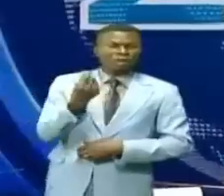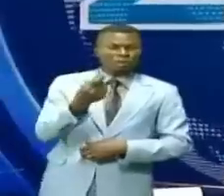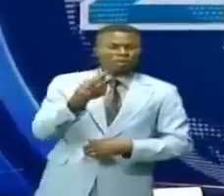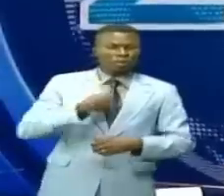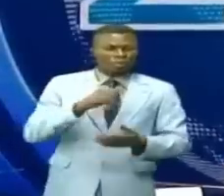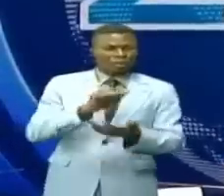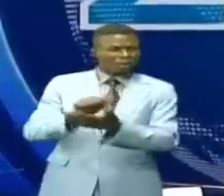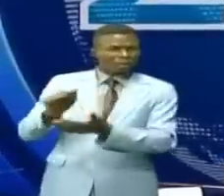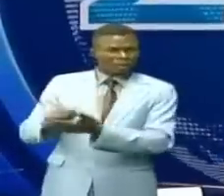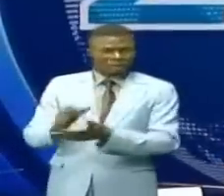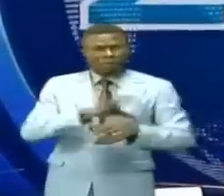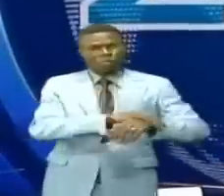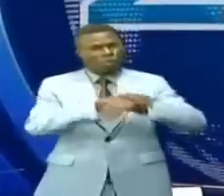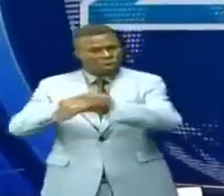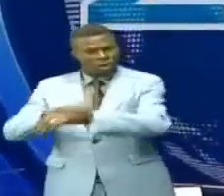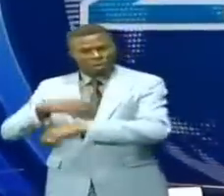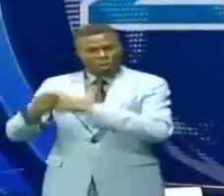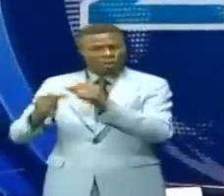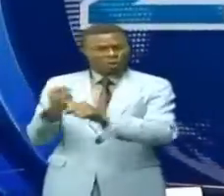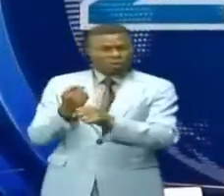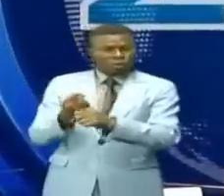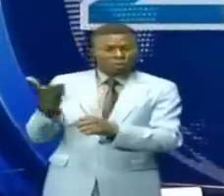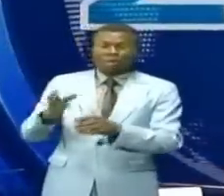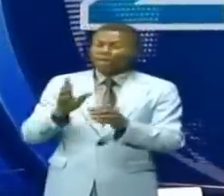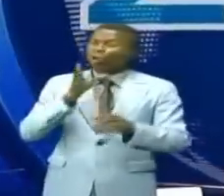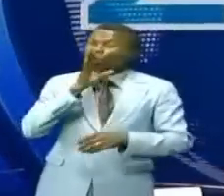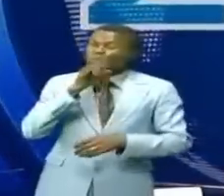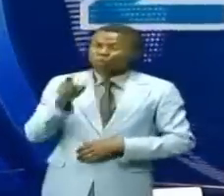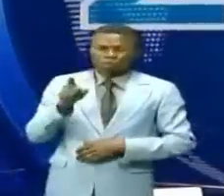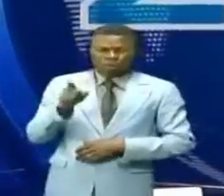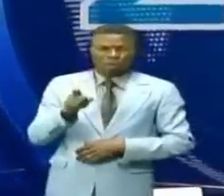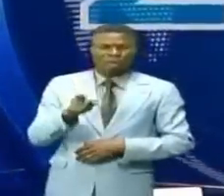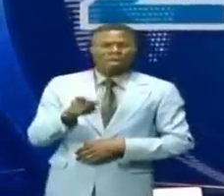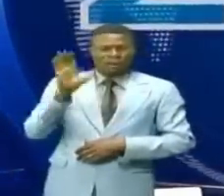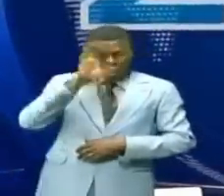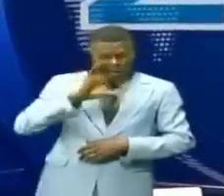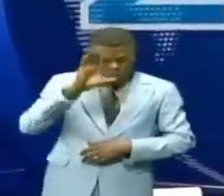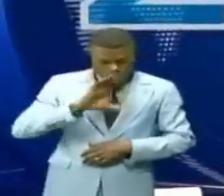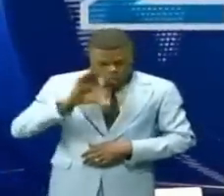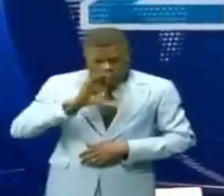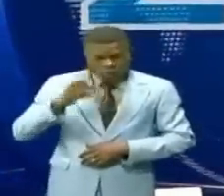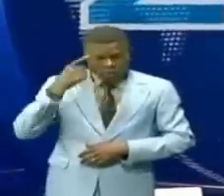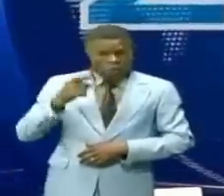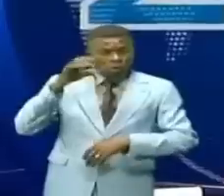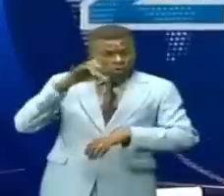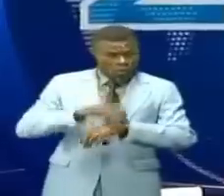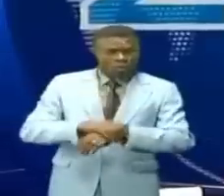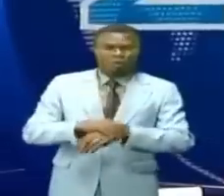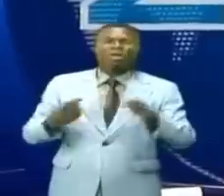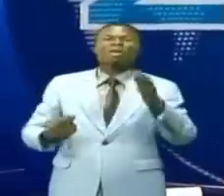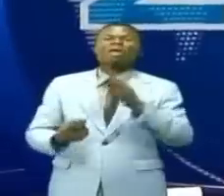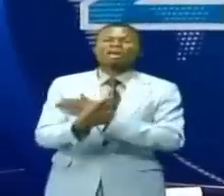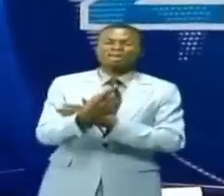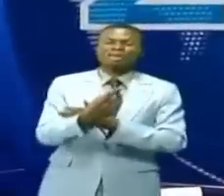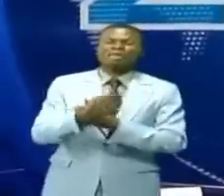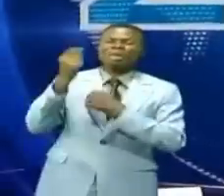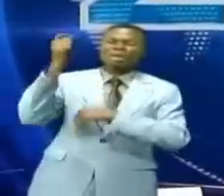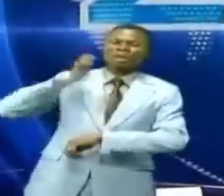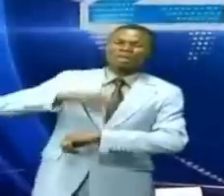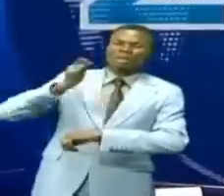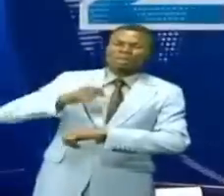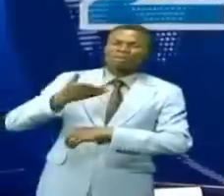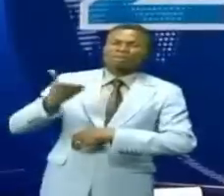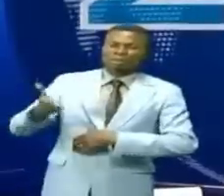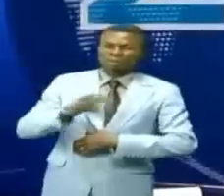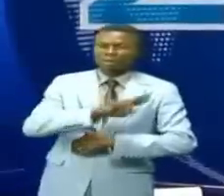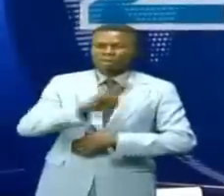ce malfrat. Des enquêtes sont en cours pour démanteler ce réseau fait à Kinshasa le 7 avril